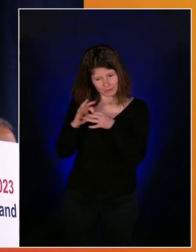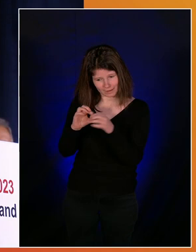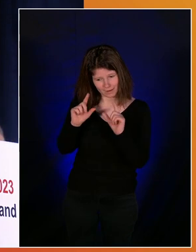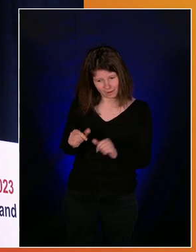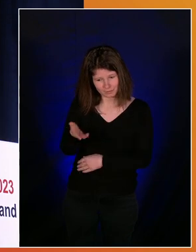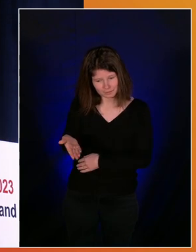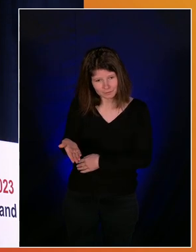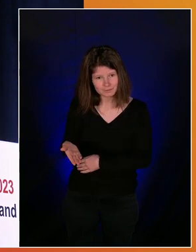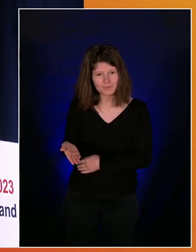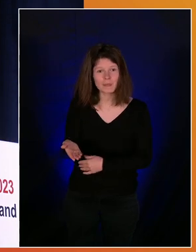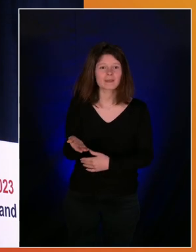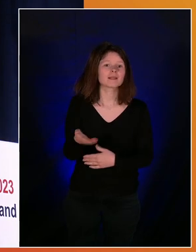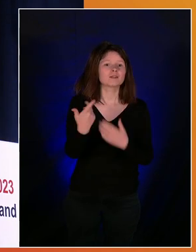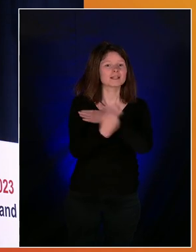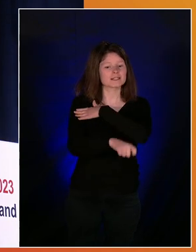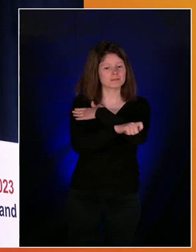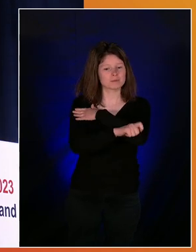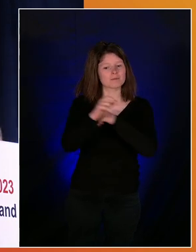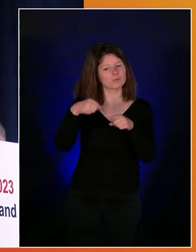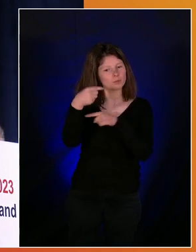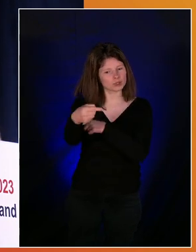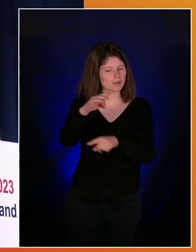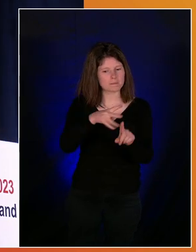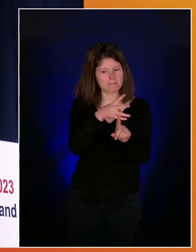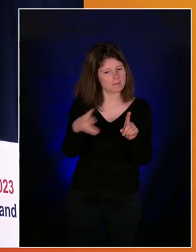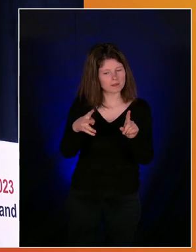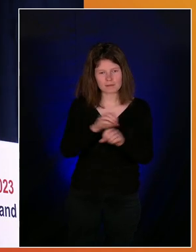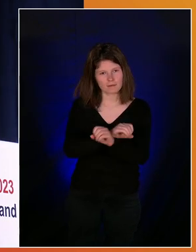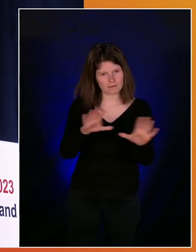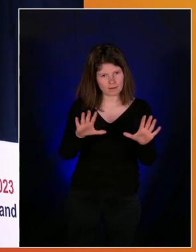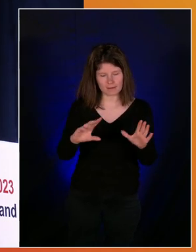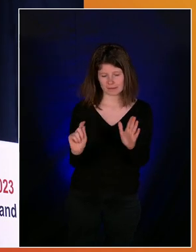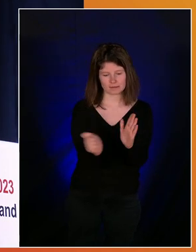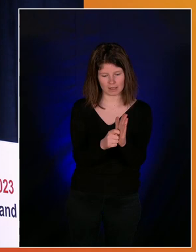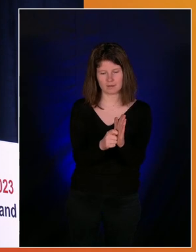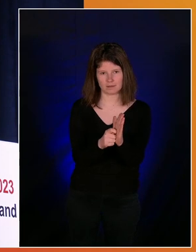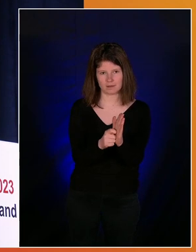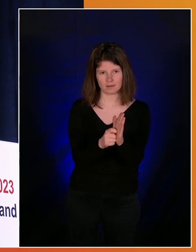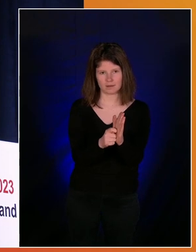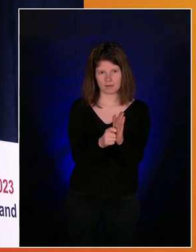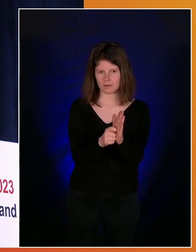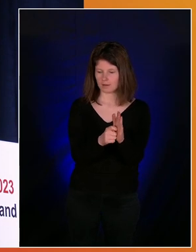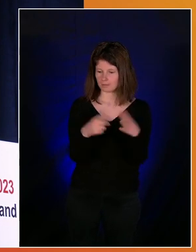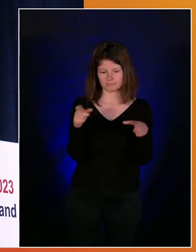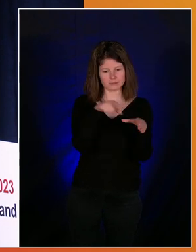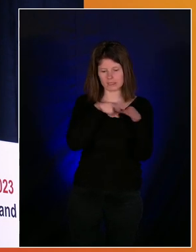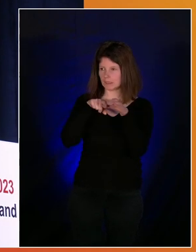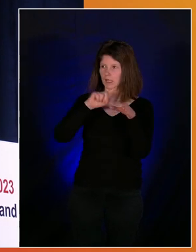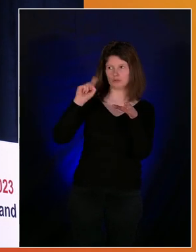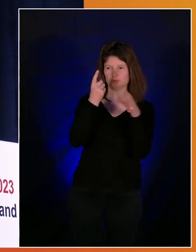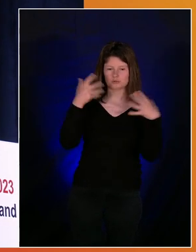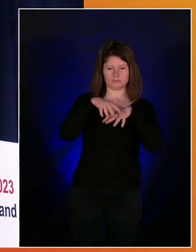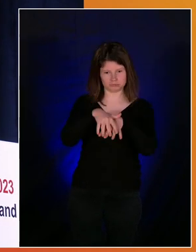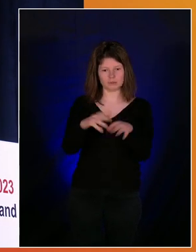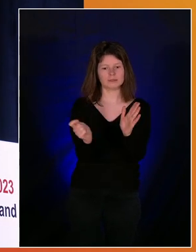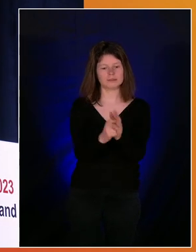Le planning de la semaine prochaine, il est déjà bien balisé. Il y a une date qui est appelée par toute l'intersyndicale, le 6 avril